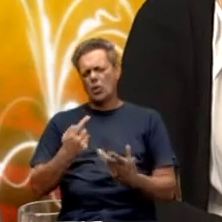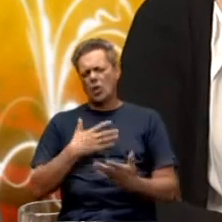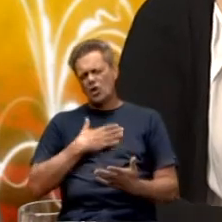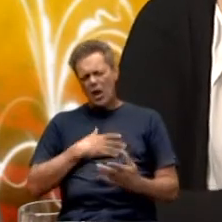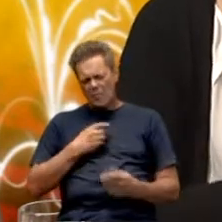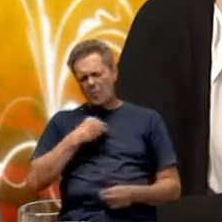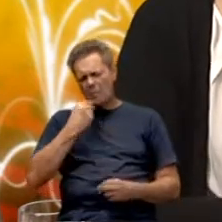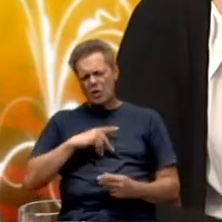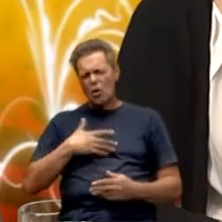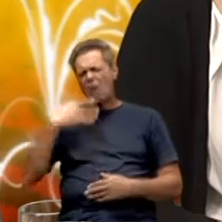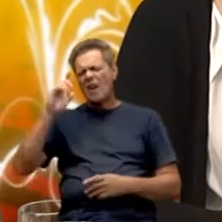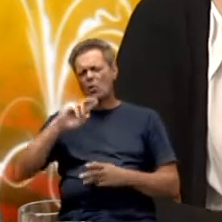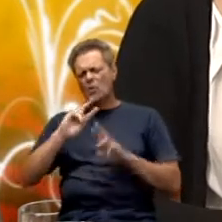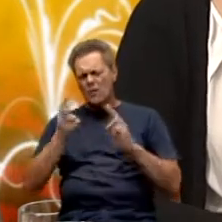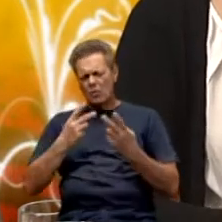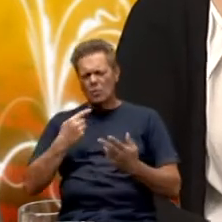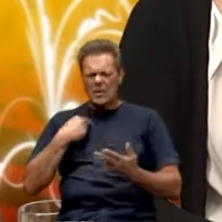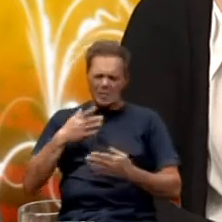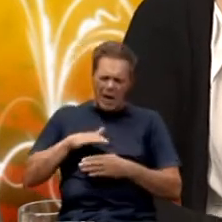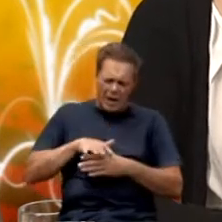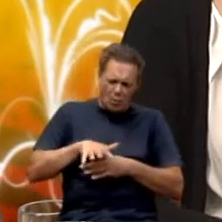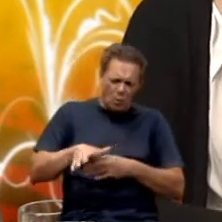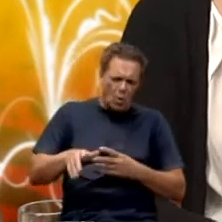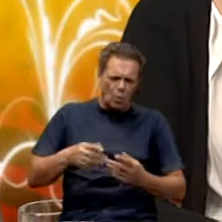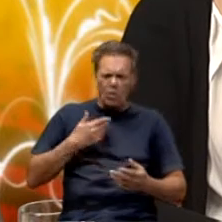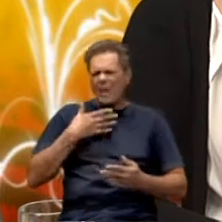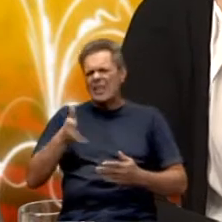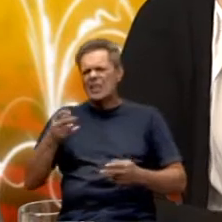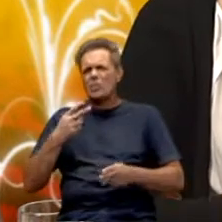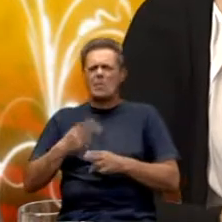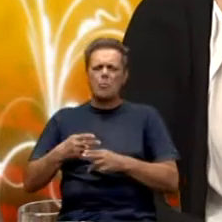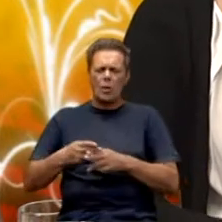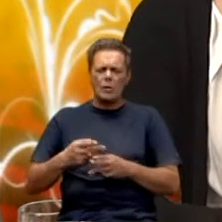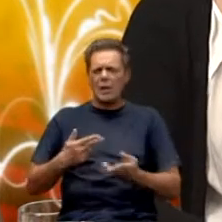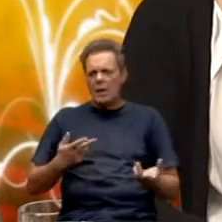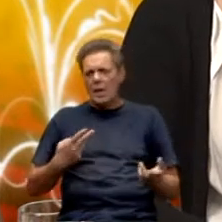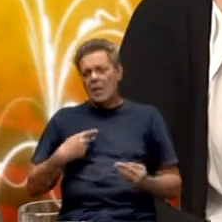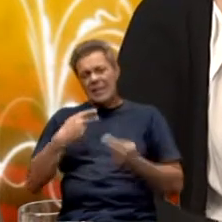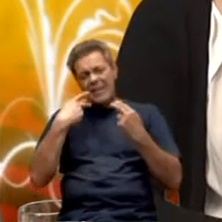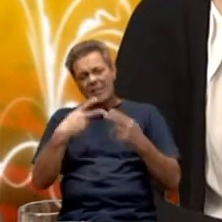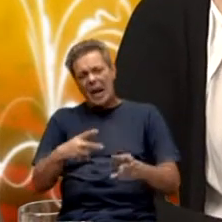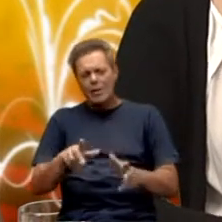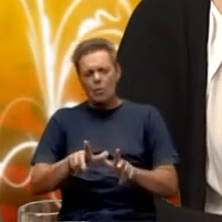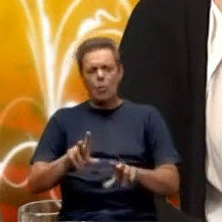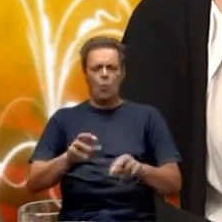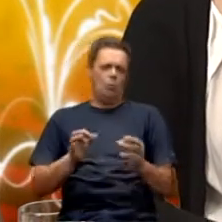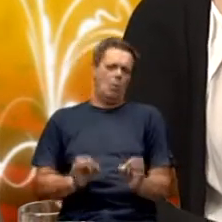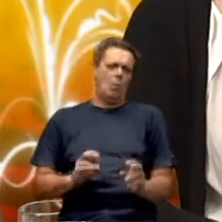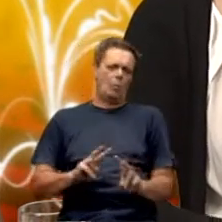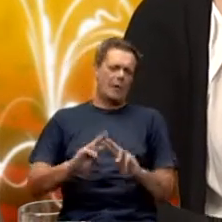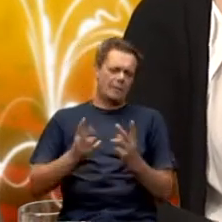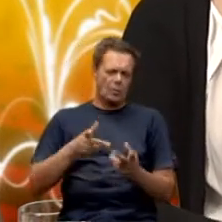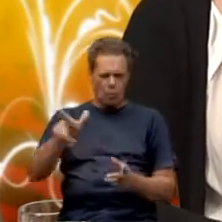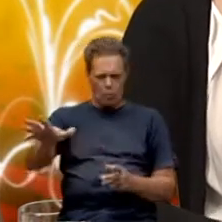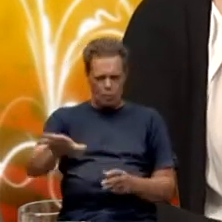vanjskom svijetu, da sam u nekakvom toku kada ja izađem iz bolnice i kada se izlječim, da se vratim u taj normalan svijet. I one su to